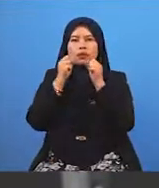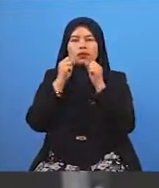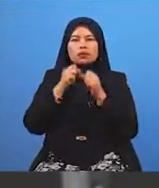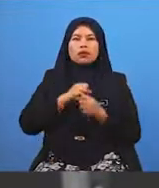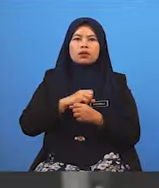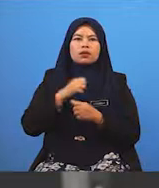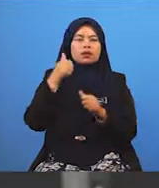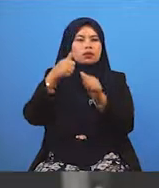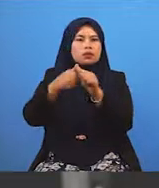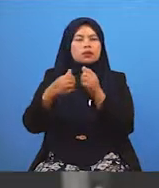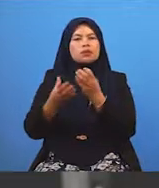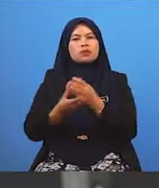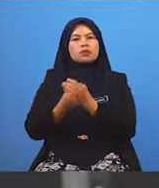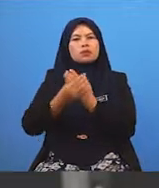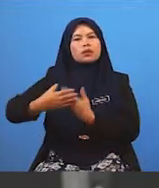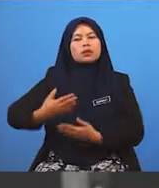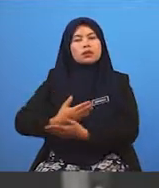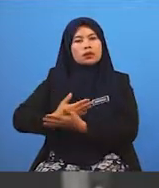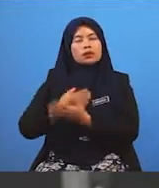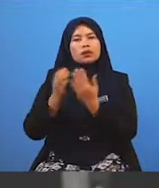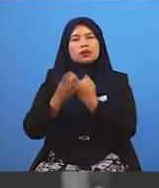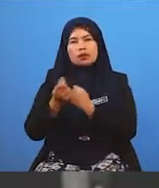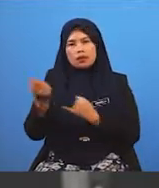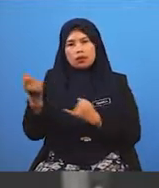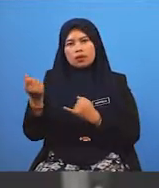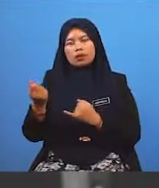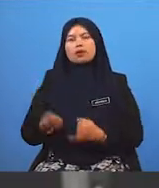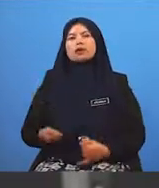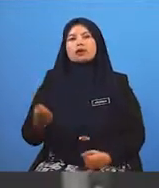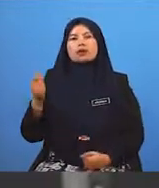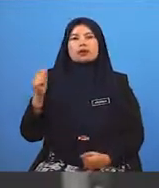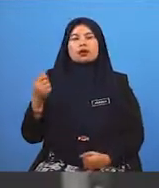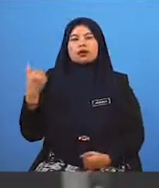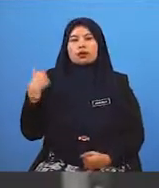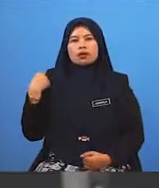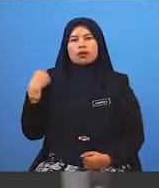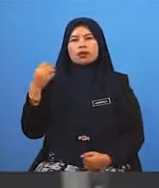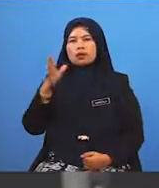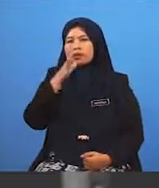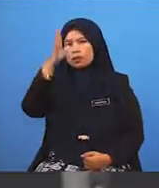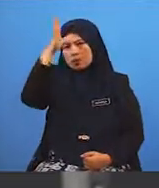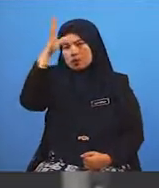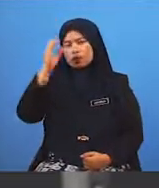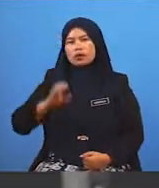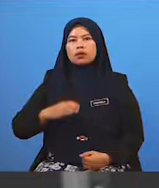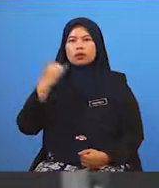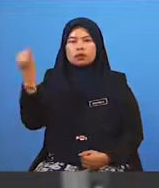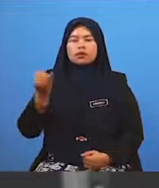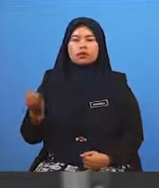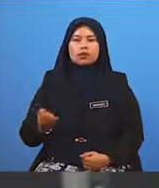setiap bayi dilahirkan dalam keadaan fitrah, maka ibu bapalah yang akan mencorakkan sama ada menjadi